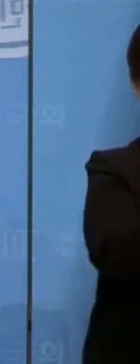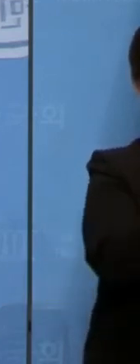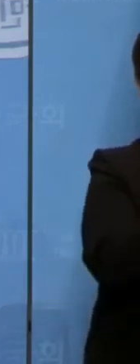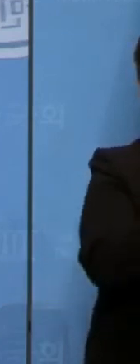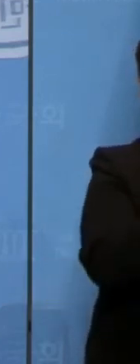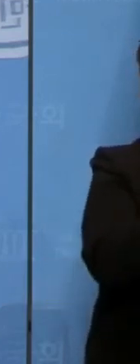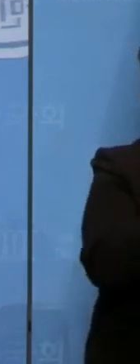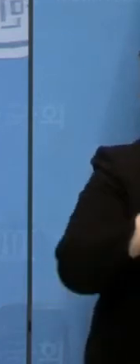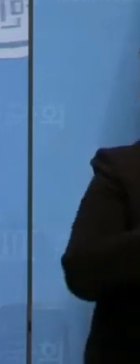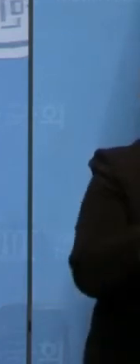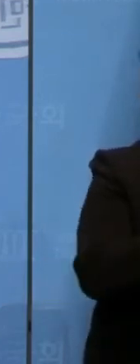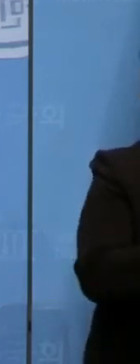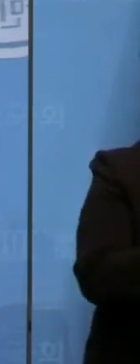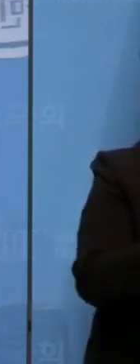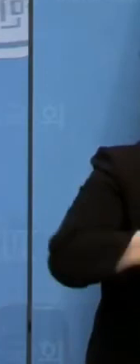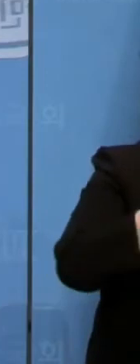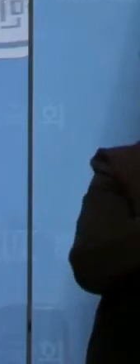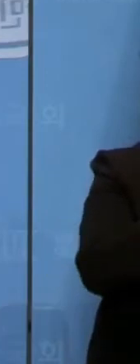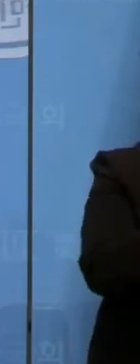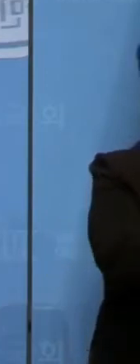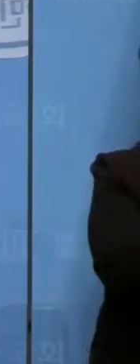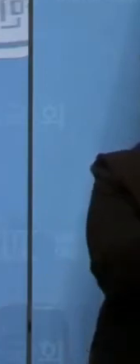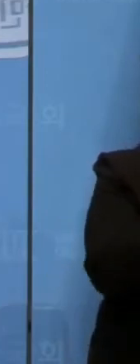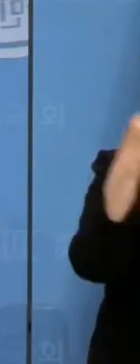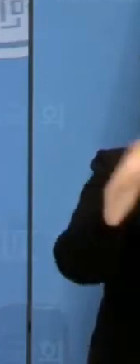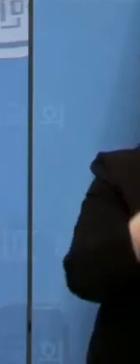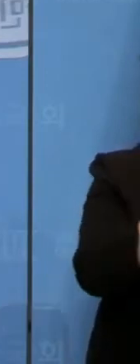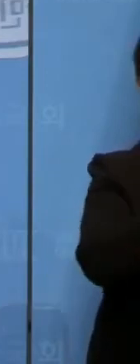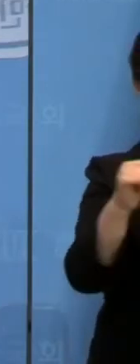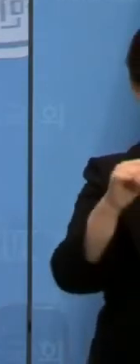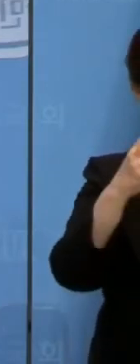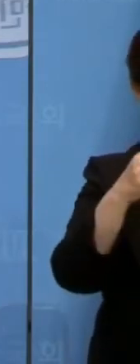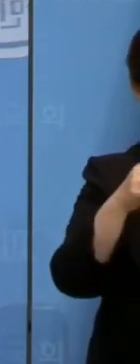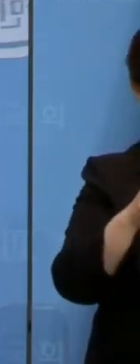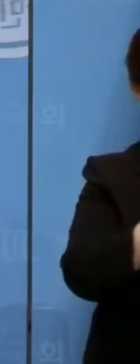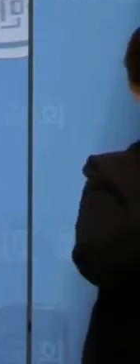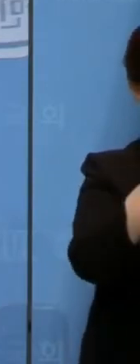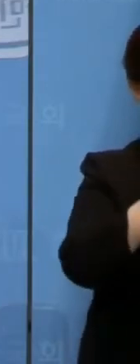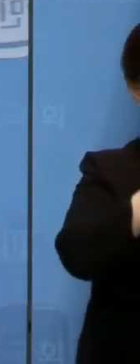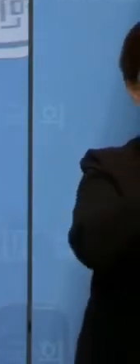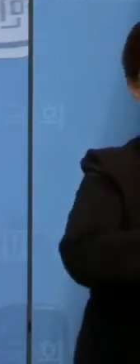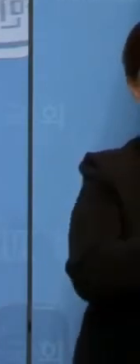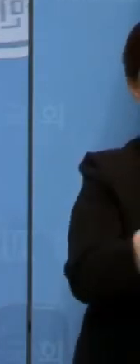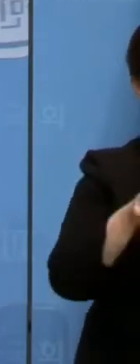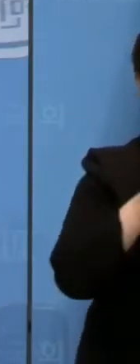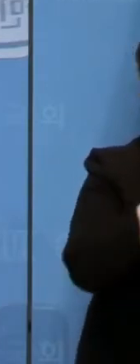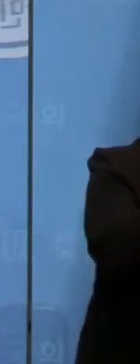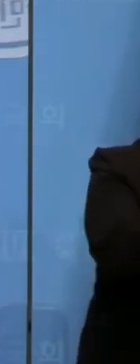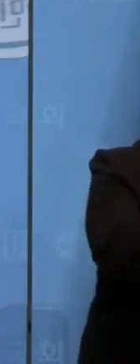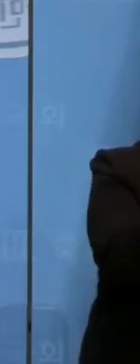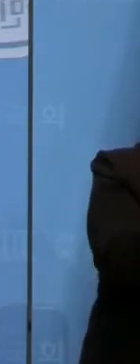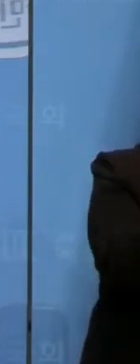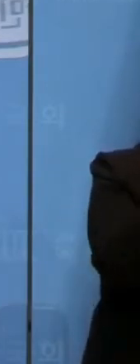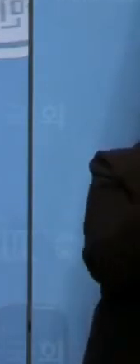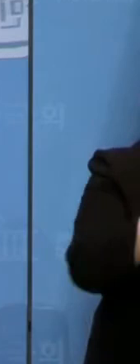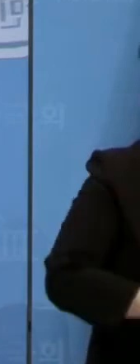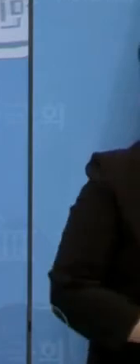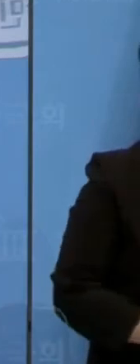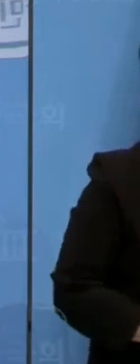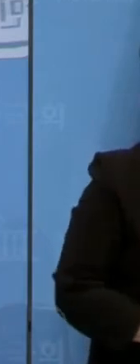미얀마 군부에 대한 국제 제재를 가로막는 중국 등 일부 국가에 국제사회가 압력을 가하도록 만들어야